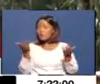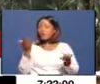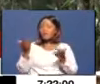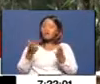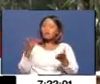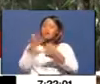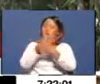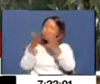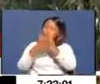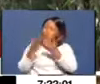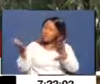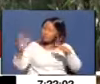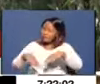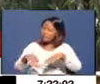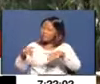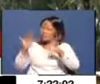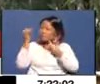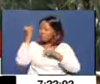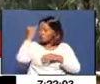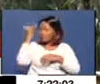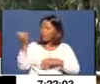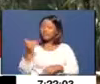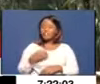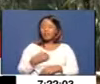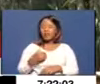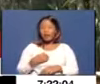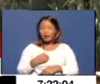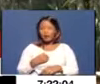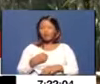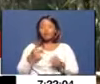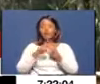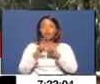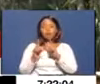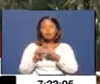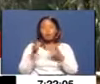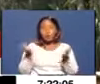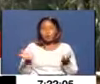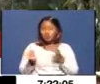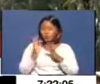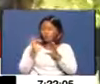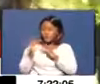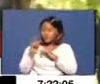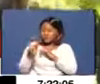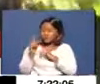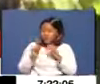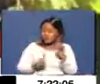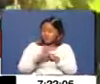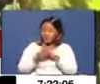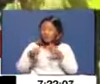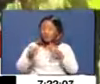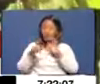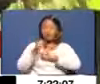do. Issue of accidents, they'll know what to do. And then if it happens, they'll respond.